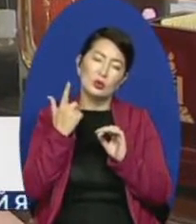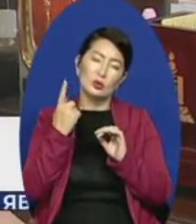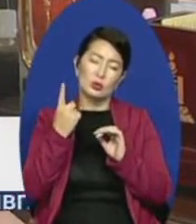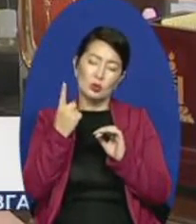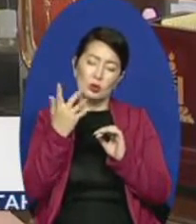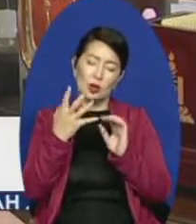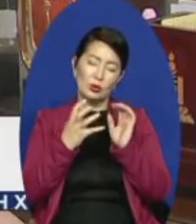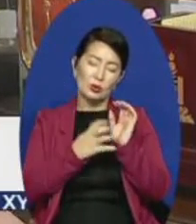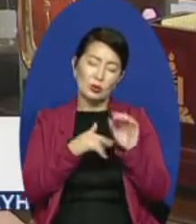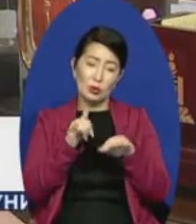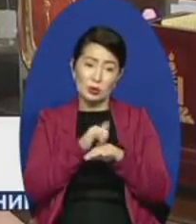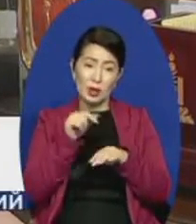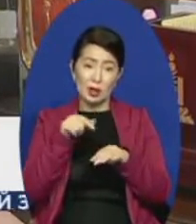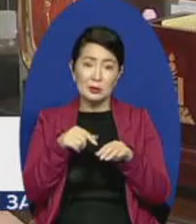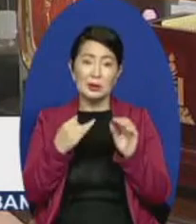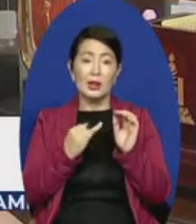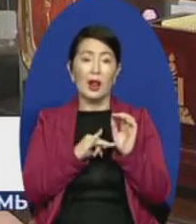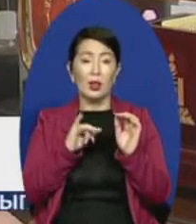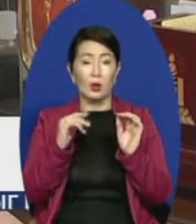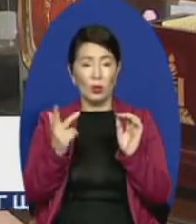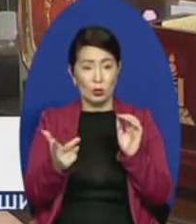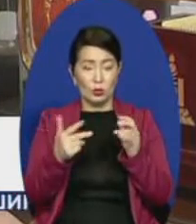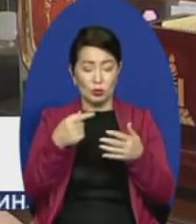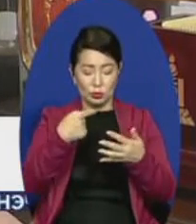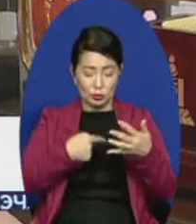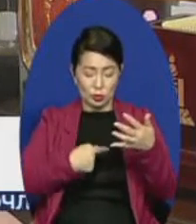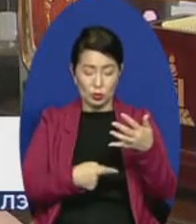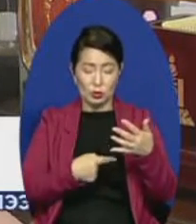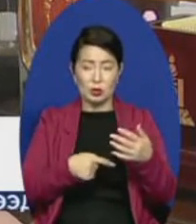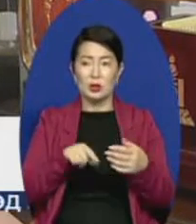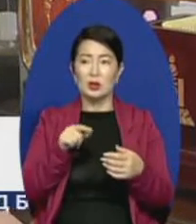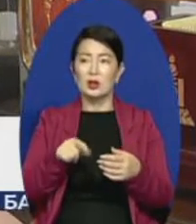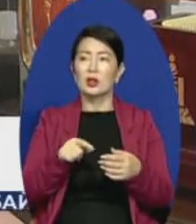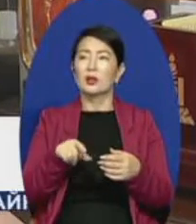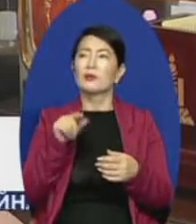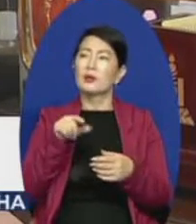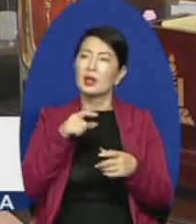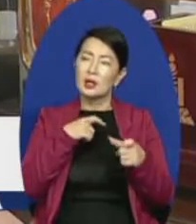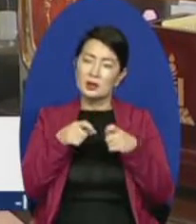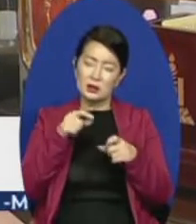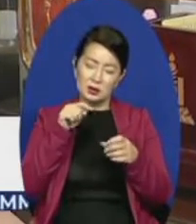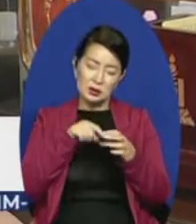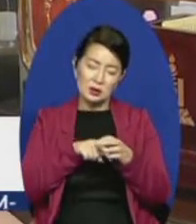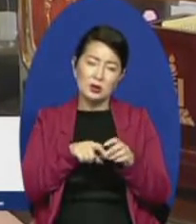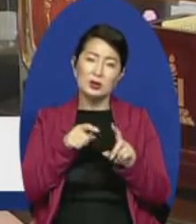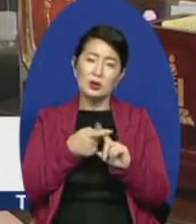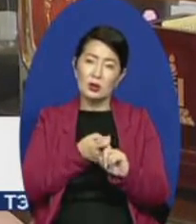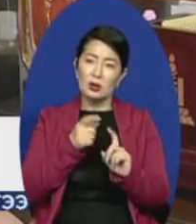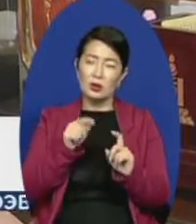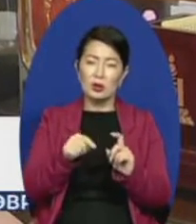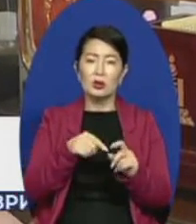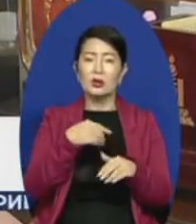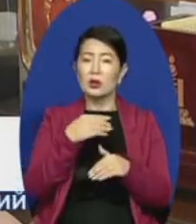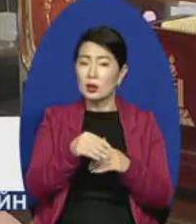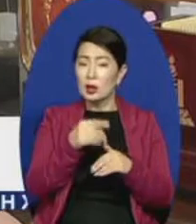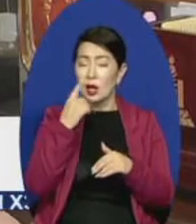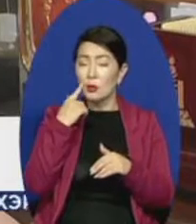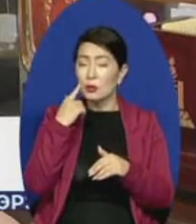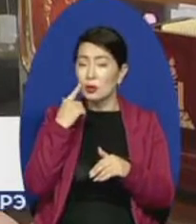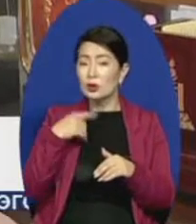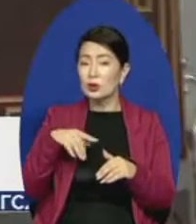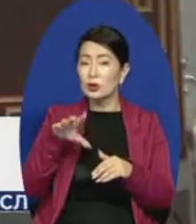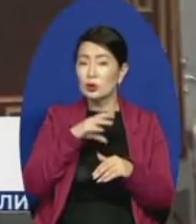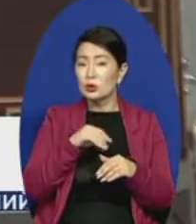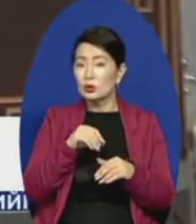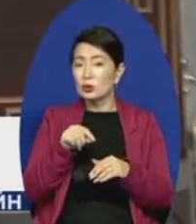бид 73-т нь явна. За энэ нь бол эмэгтэйчүүдийн эдийн засаг дахь оролцоо. За энэ ажилгүйдлийн төвшөнд бол манай